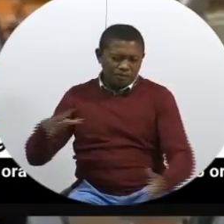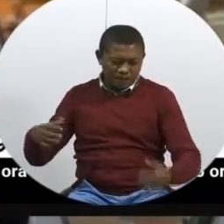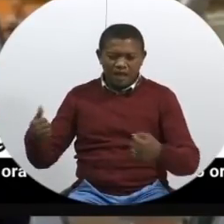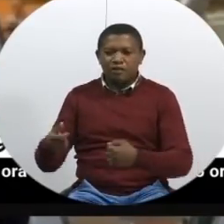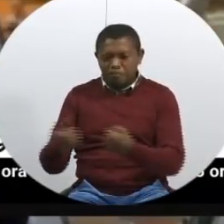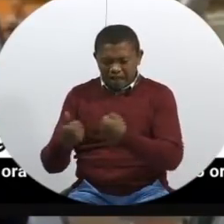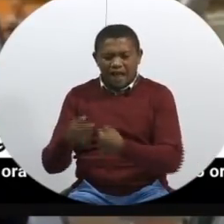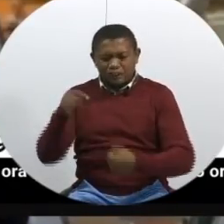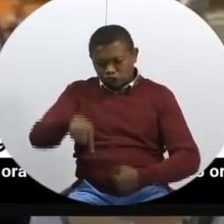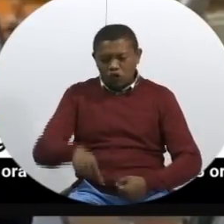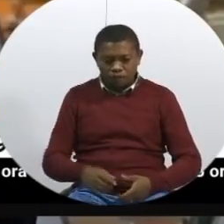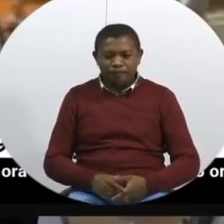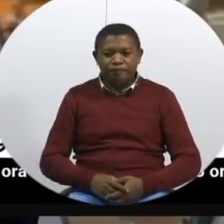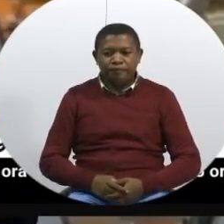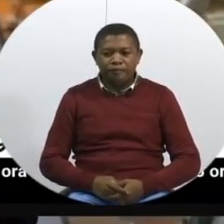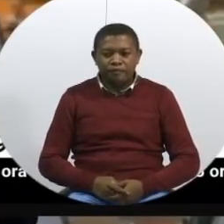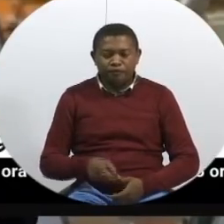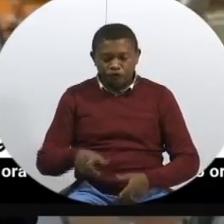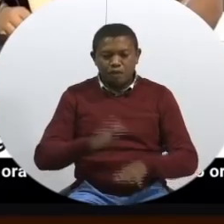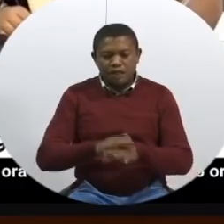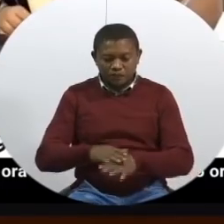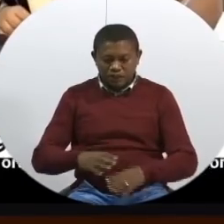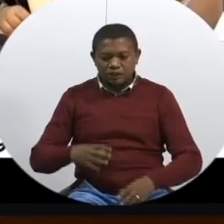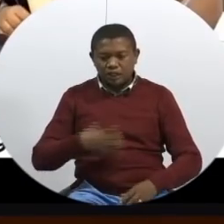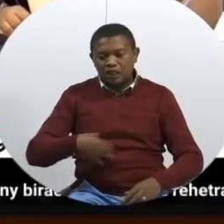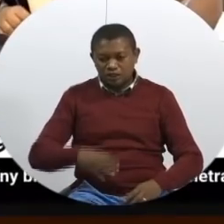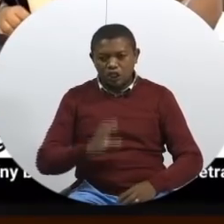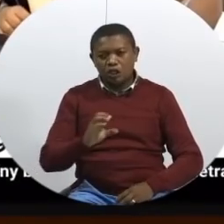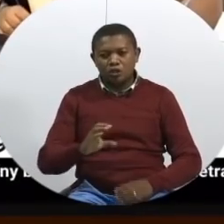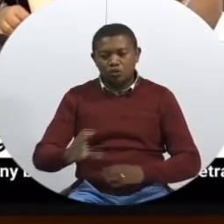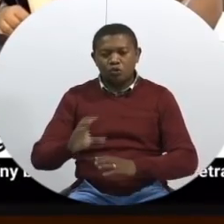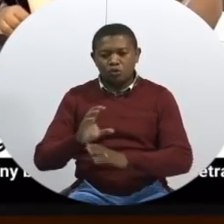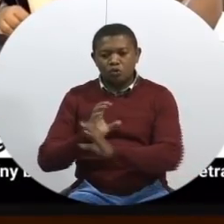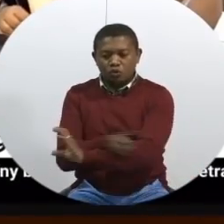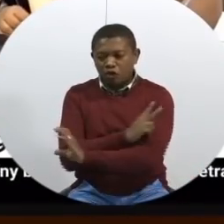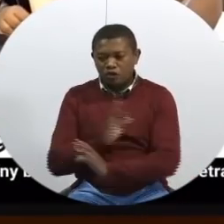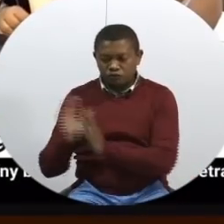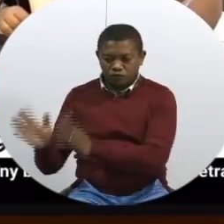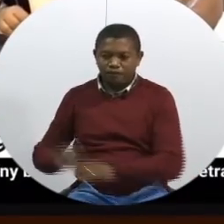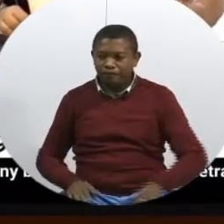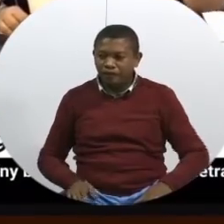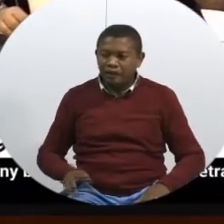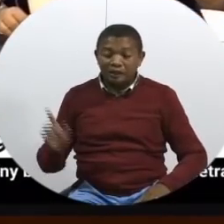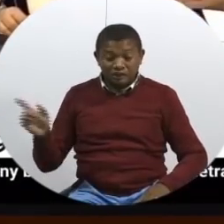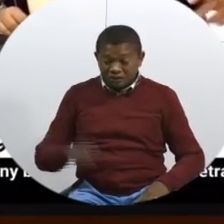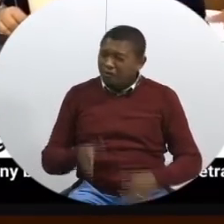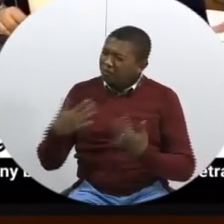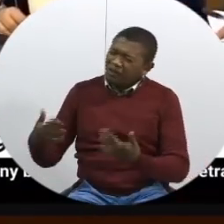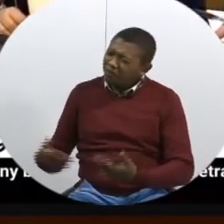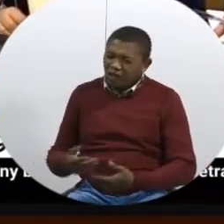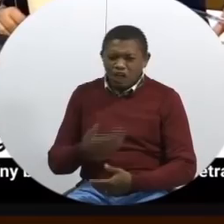ity valanaretina corona virus ity maromaro andriamatoa filoha ny fantaniana fa any amin'ny olona